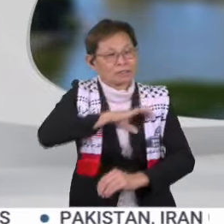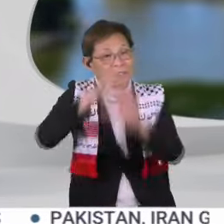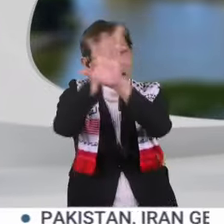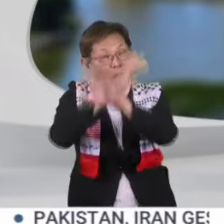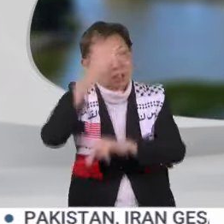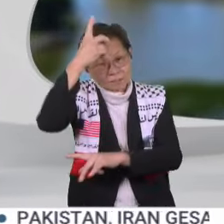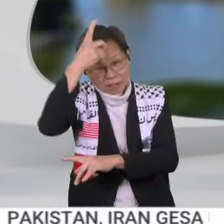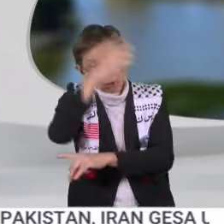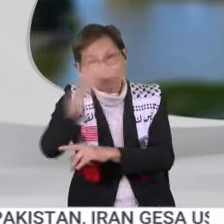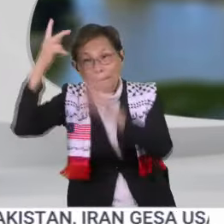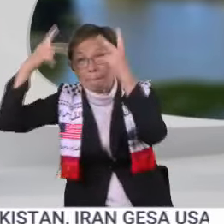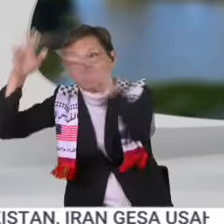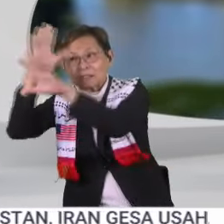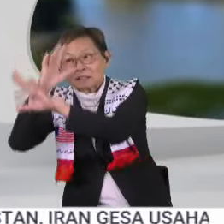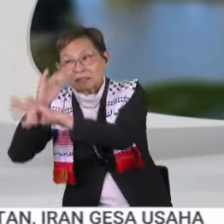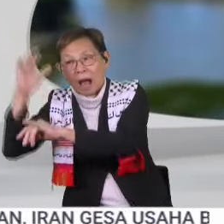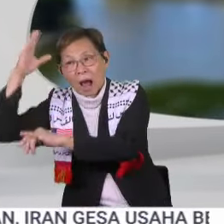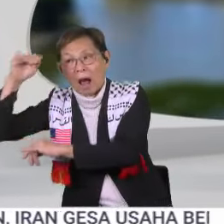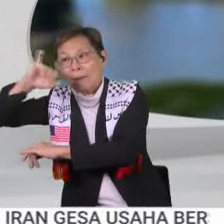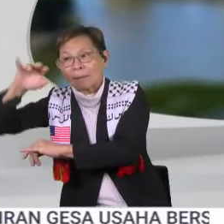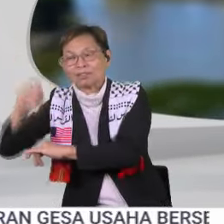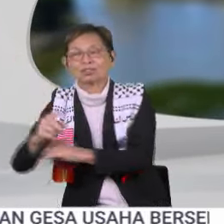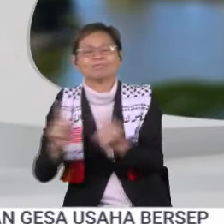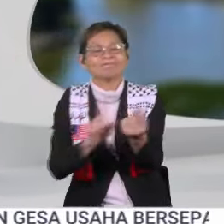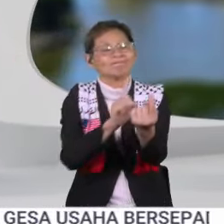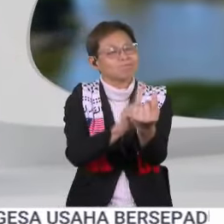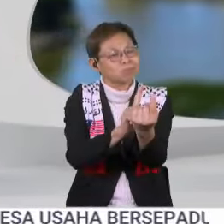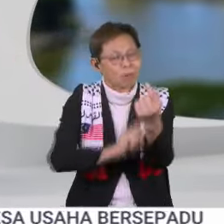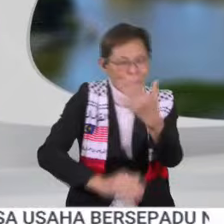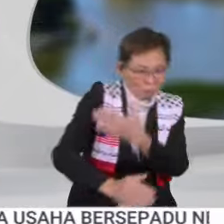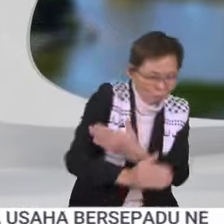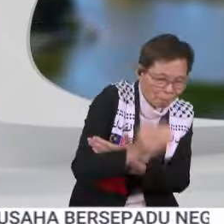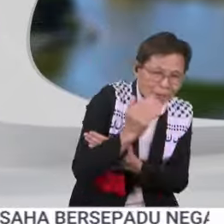Atta dan Premier Sarawak Tan Sri Abang Johari Tun Apeng pagi tadi.